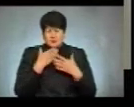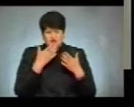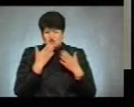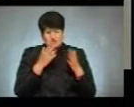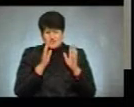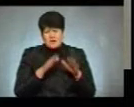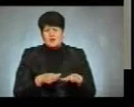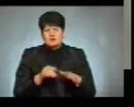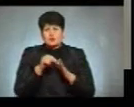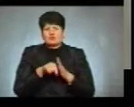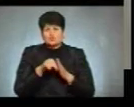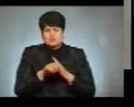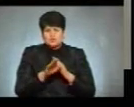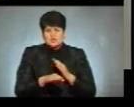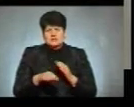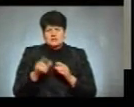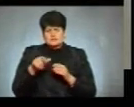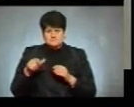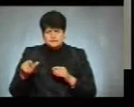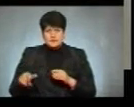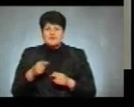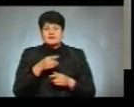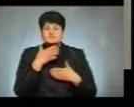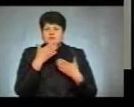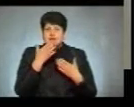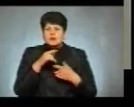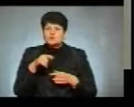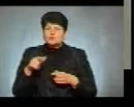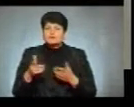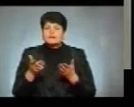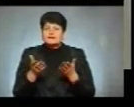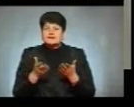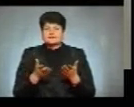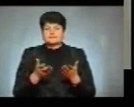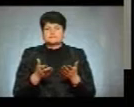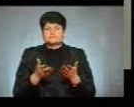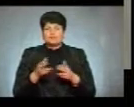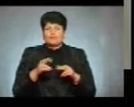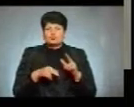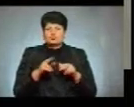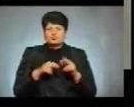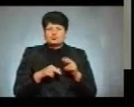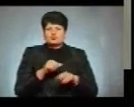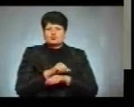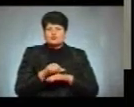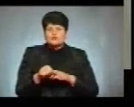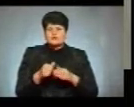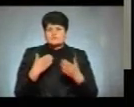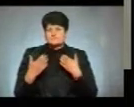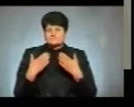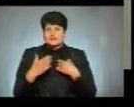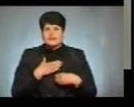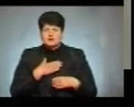ви кажете, внутрішні, значить, виборець, але їх читають ті люди, які будують зовнішні стосунки нашої